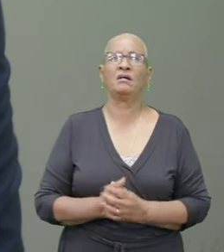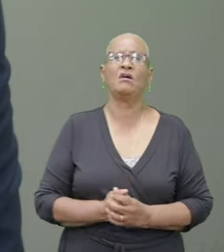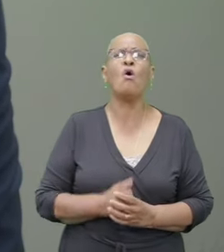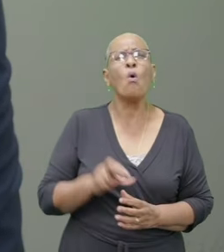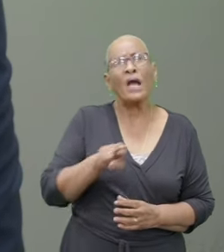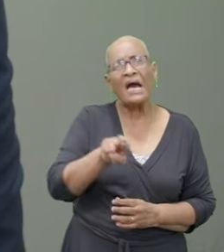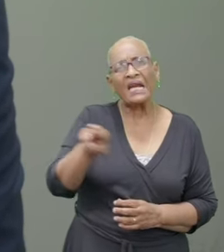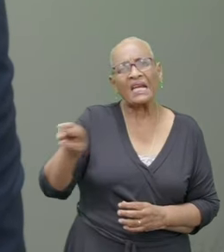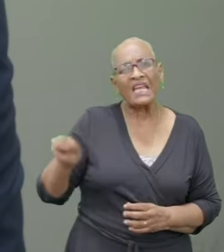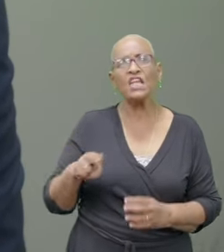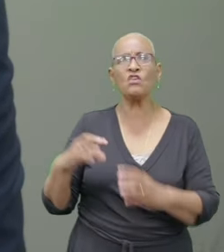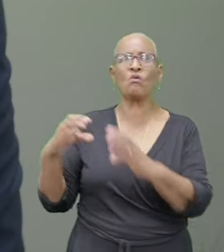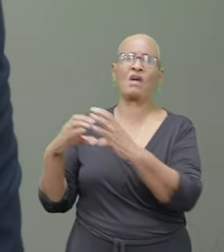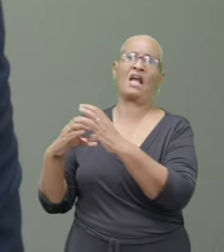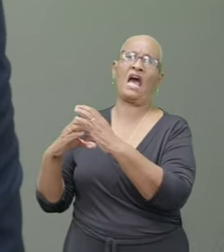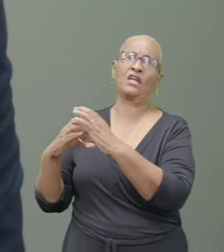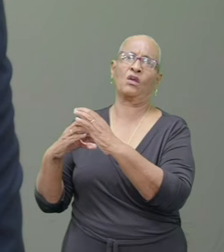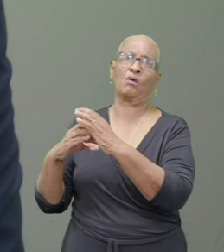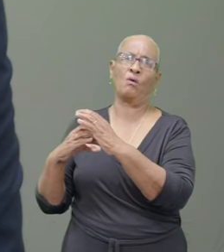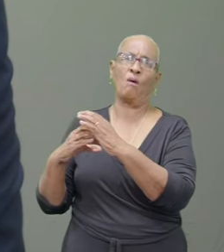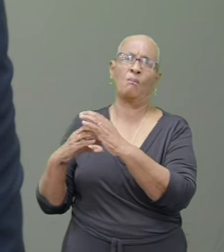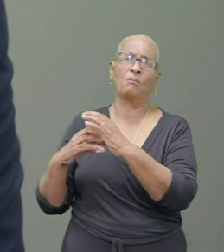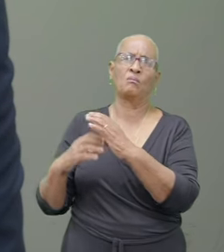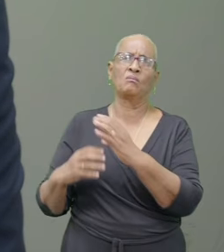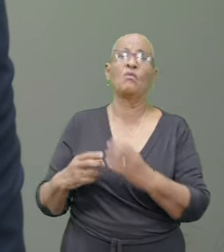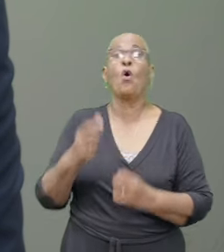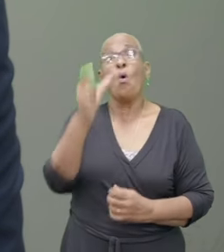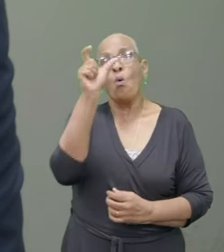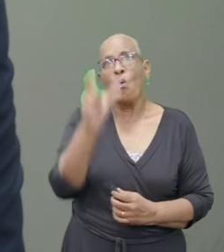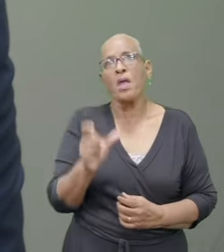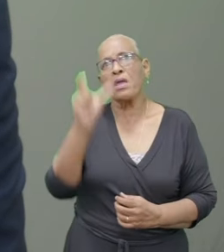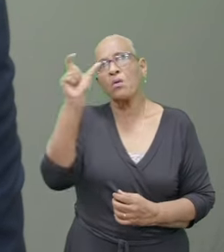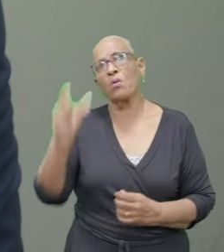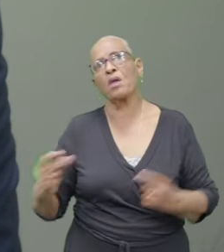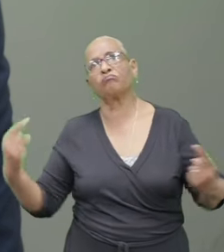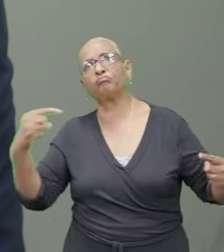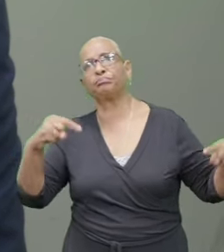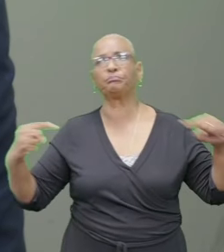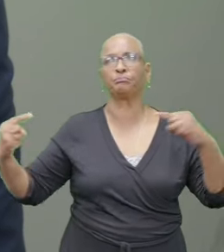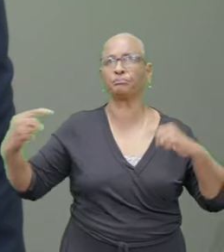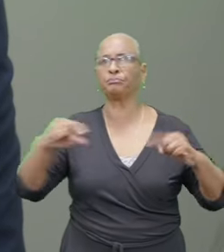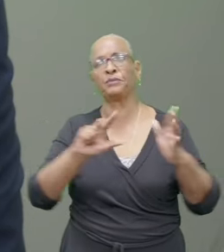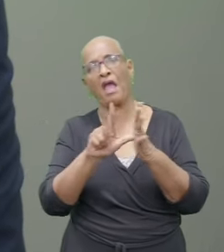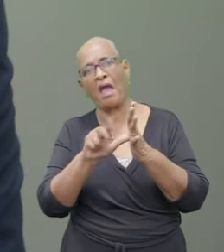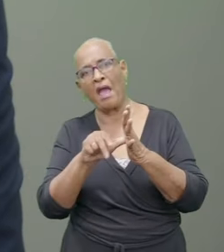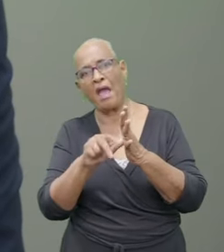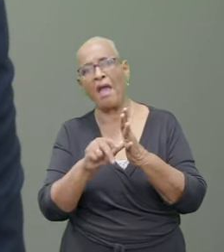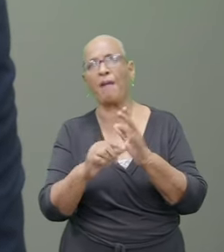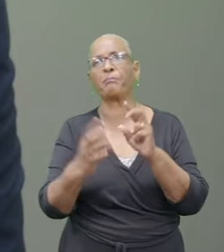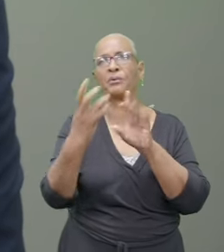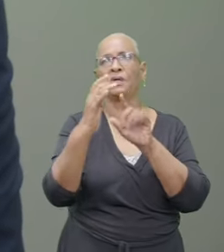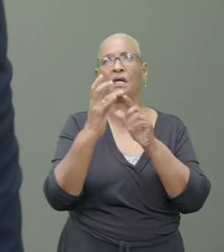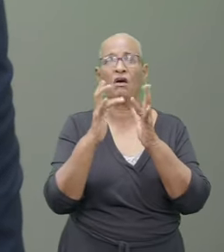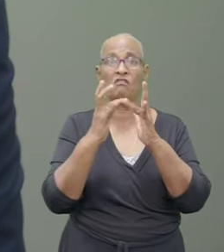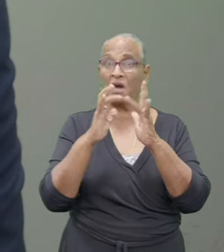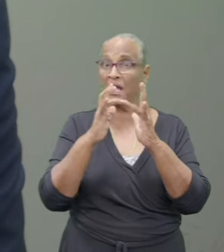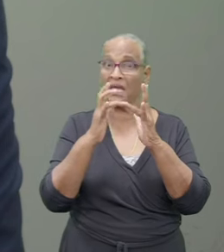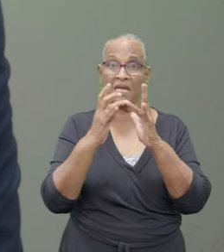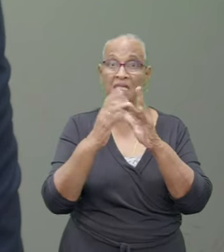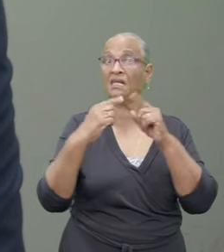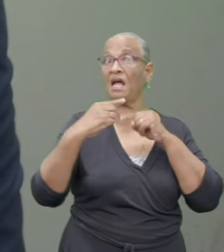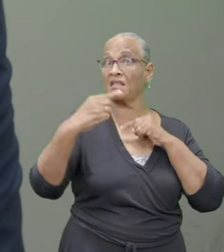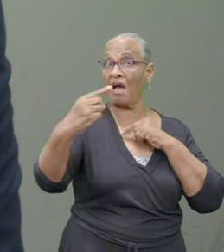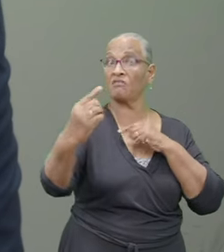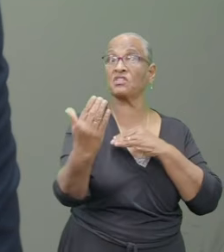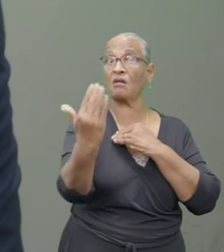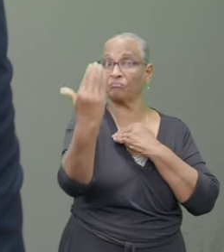regio hebben wij eigenlijk vrijwel wekelijks discussie via app, via virtuele consultaties over het